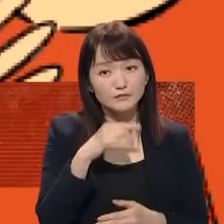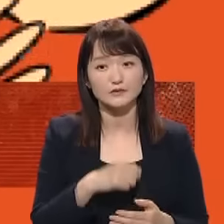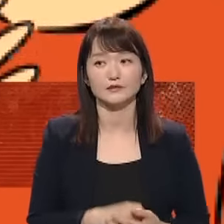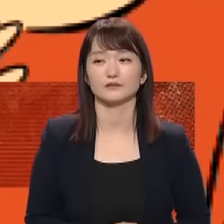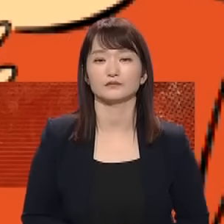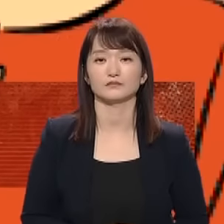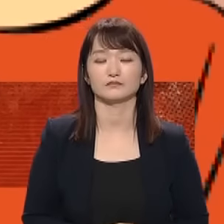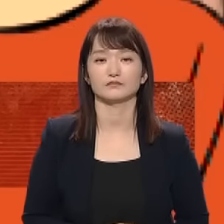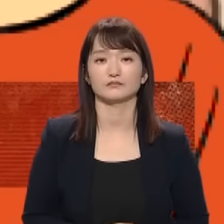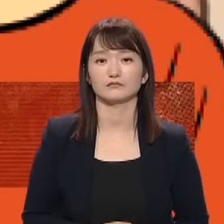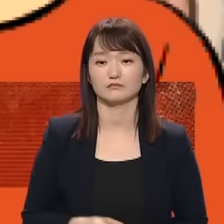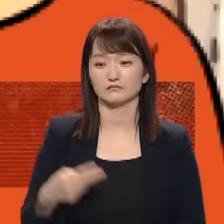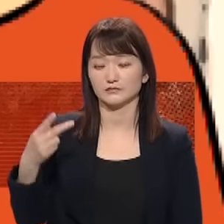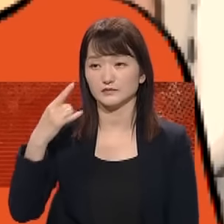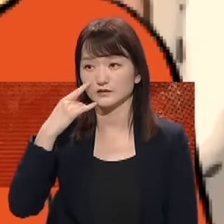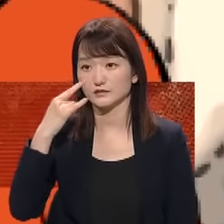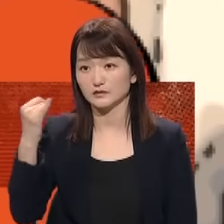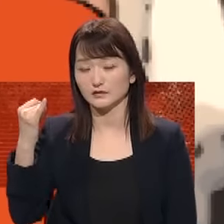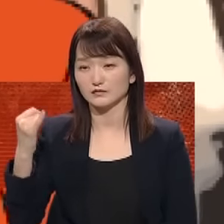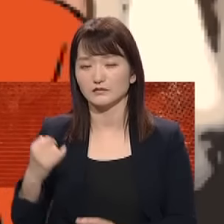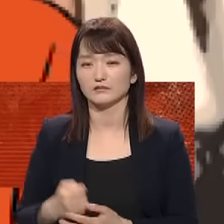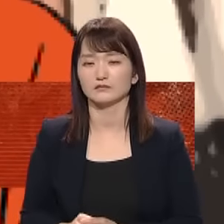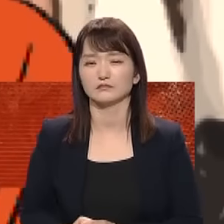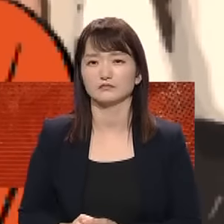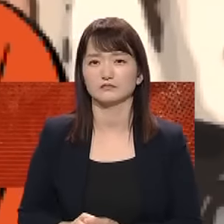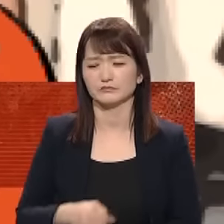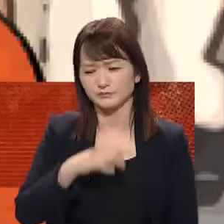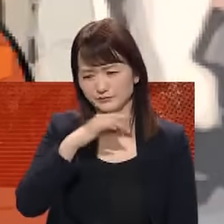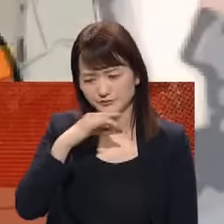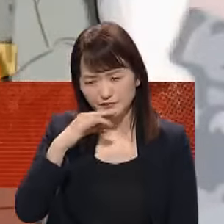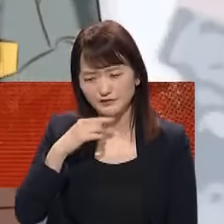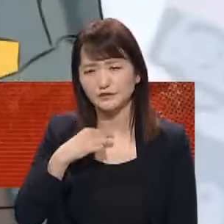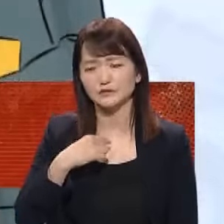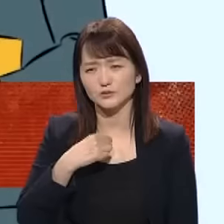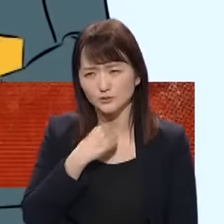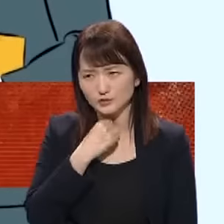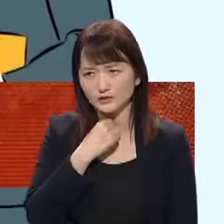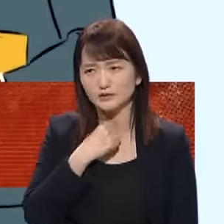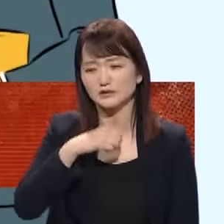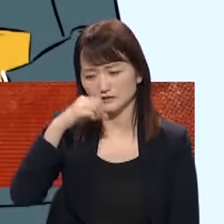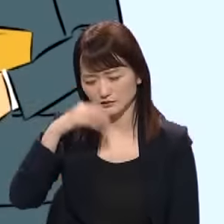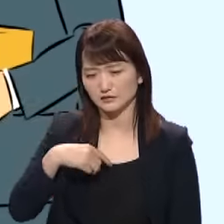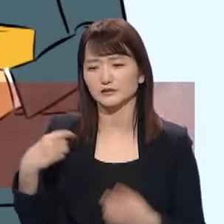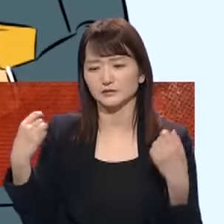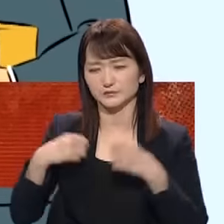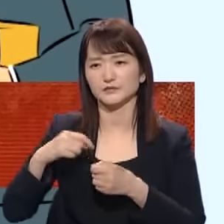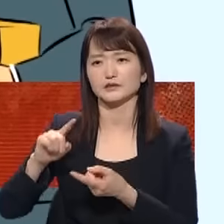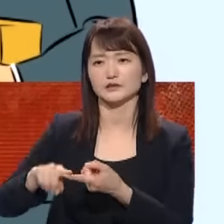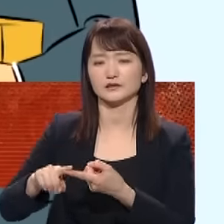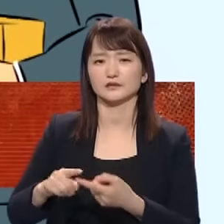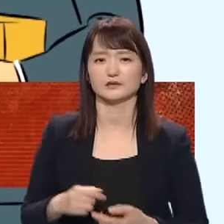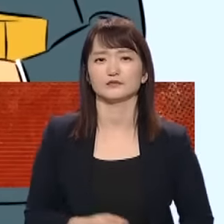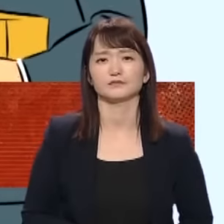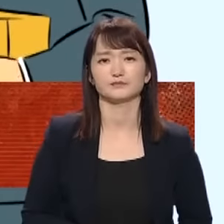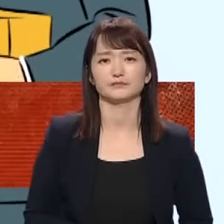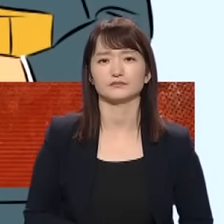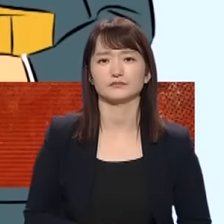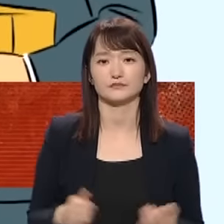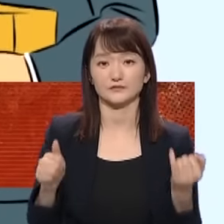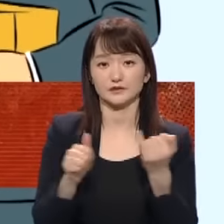한복을 입겠다고 고집을 부려서 결국 수락을 했다고 합니다. 또 결혼식 비용은 예비 시부모님이 내기로